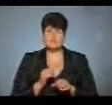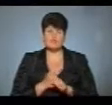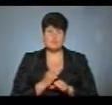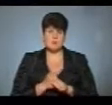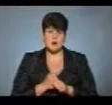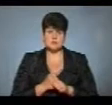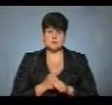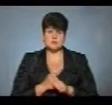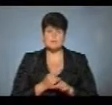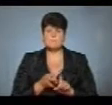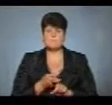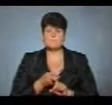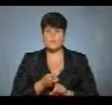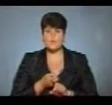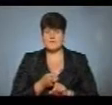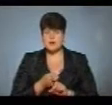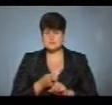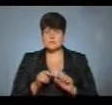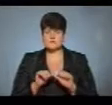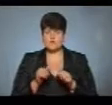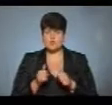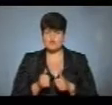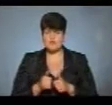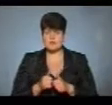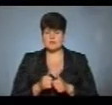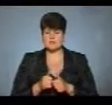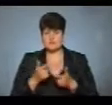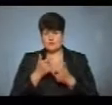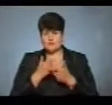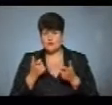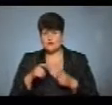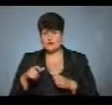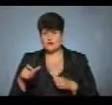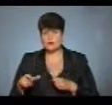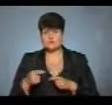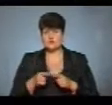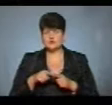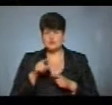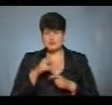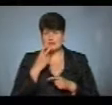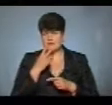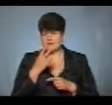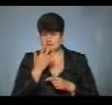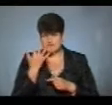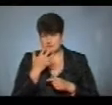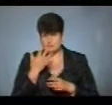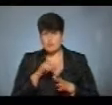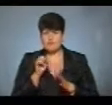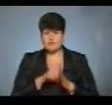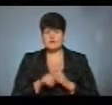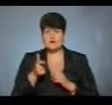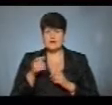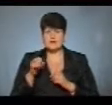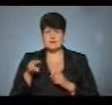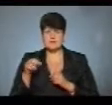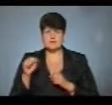власне, пов'язана з інформуванням людей про цього невидимого вбивцю, як називають гепатит, по всьому